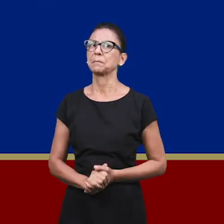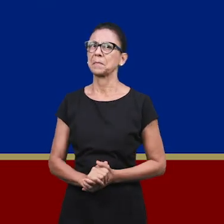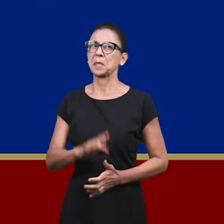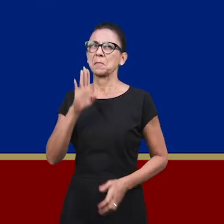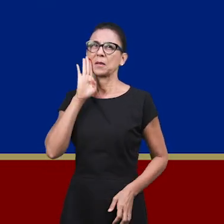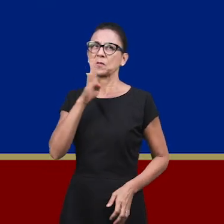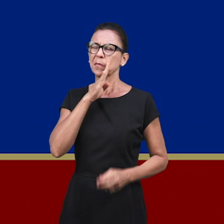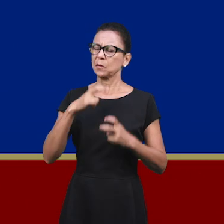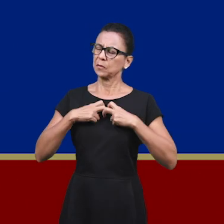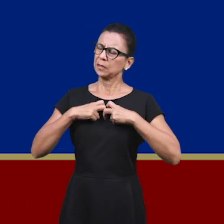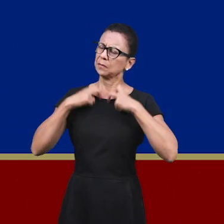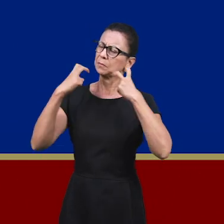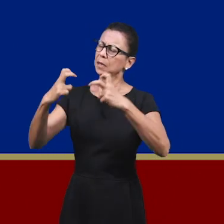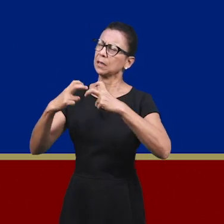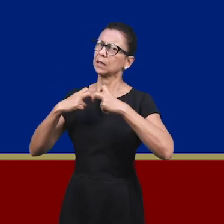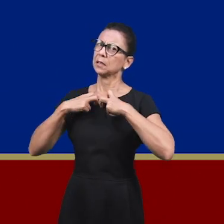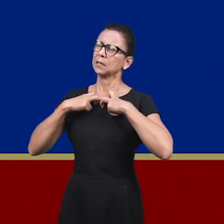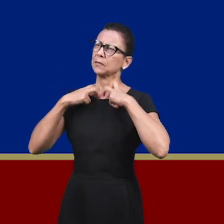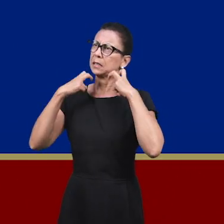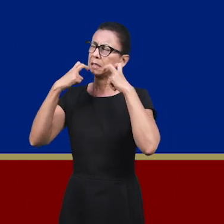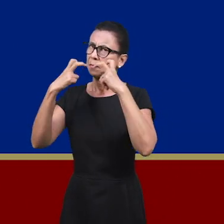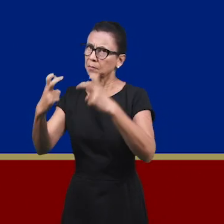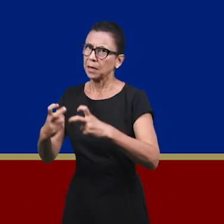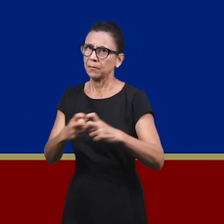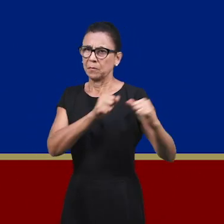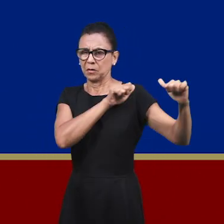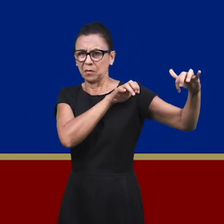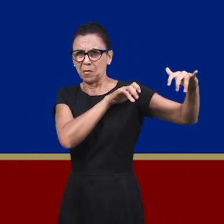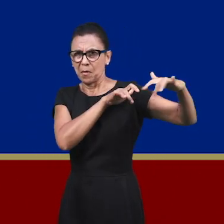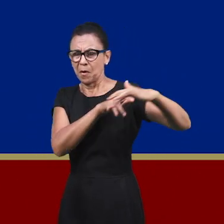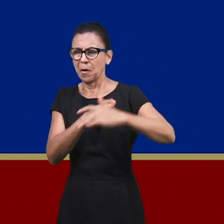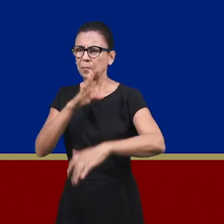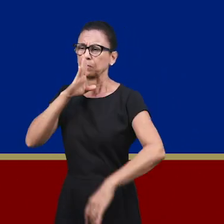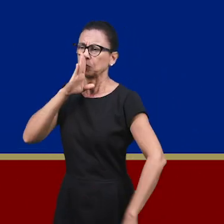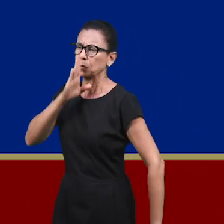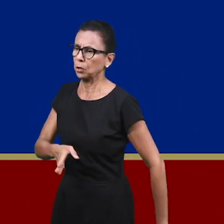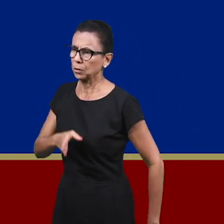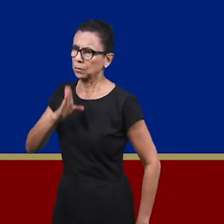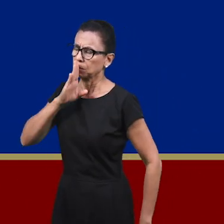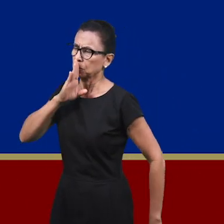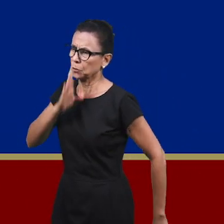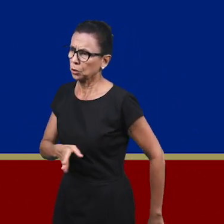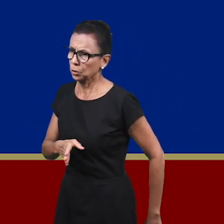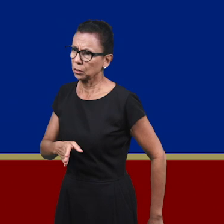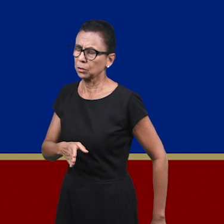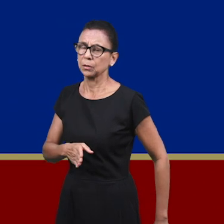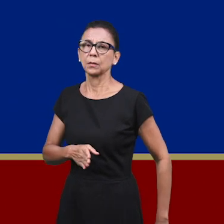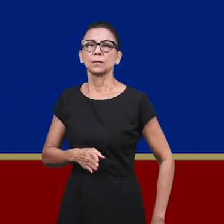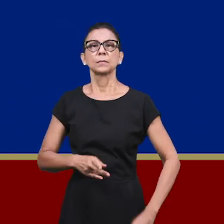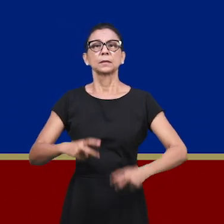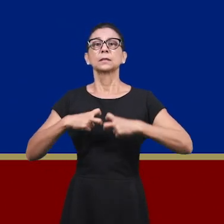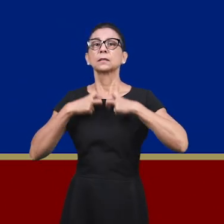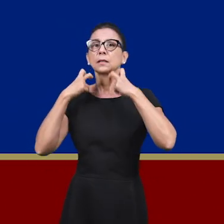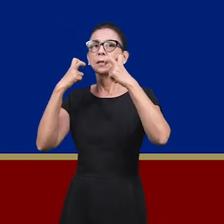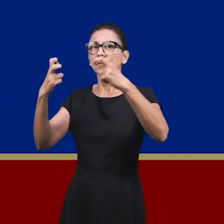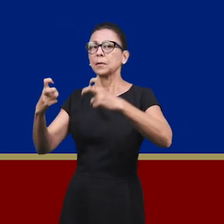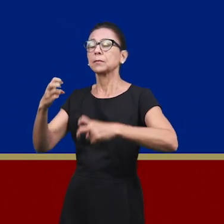foule disait, il continuait à crier encore et à supplier la faveur et la miséricorde de